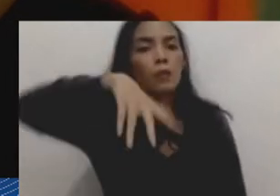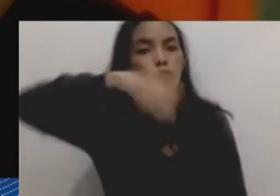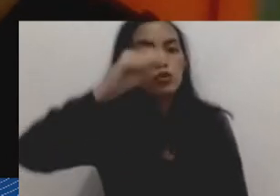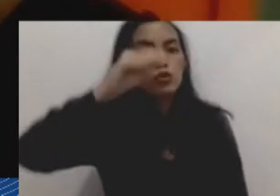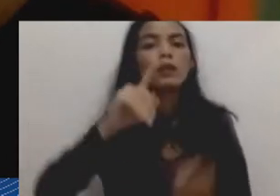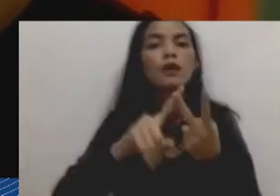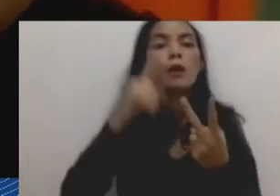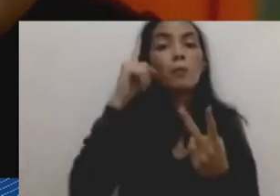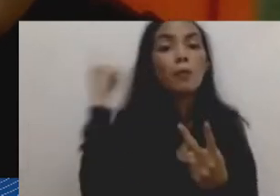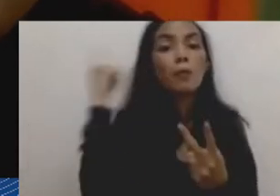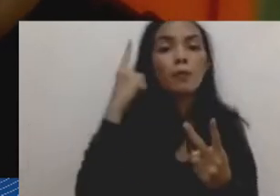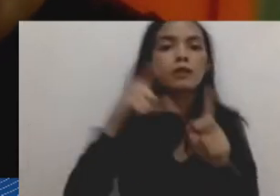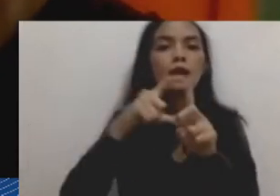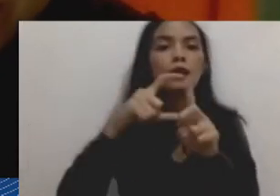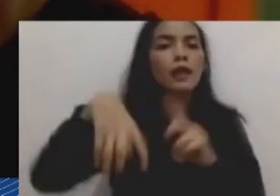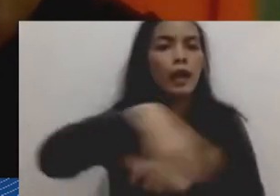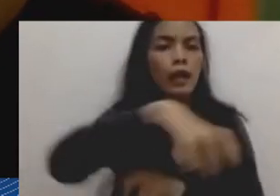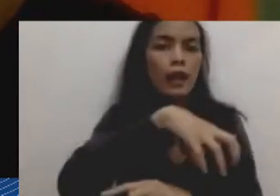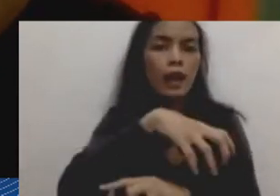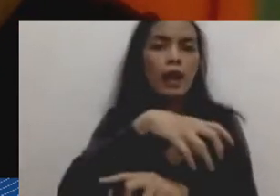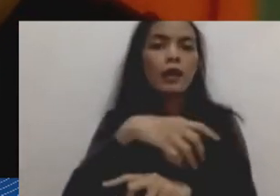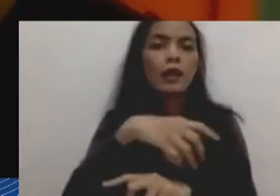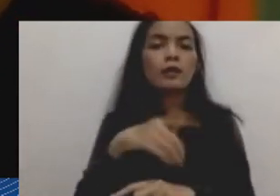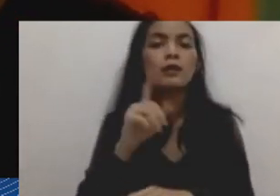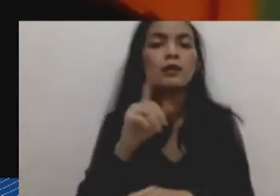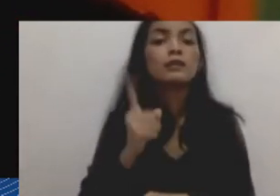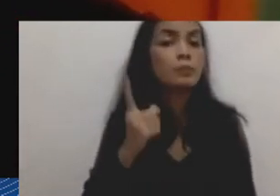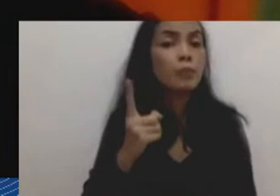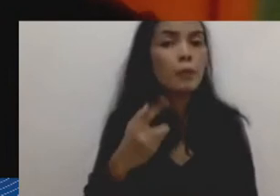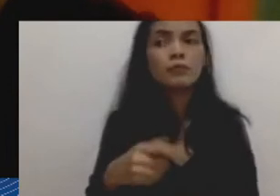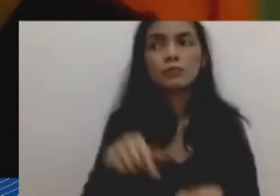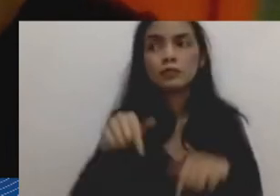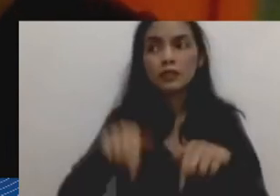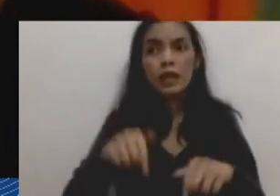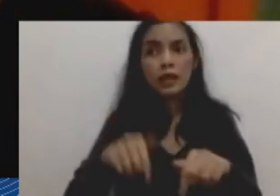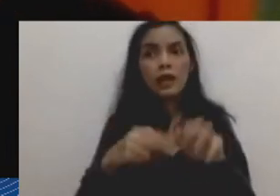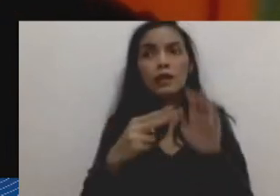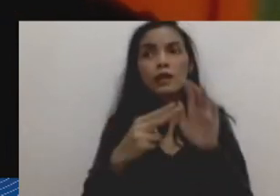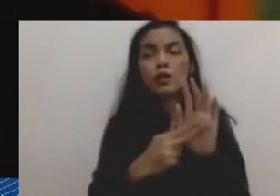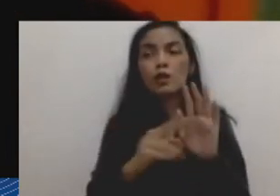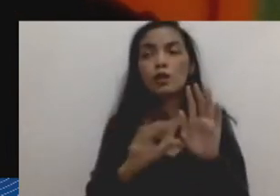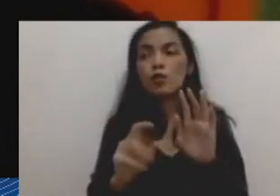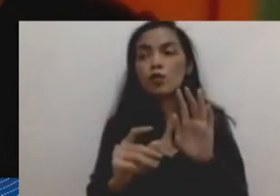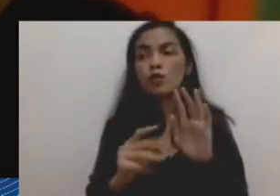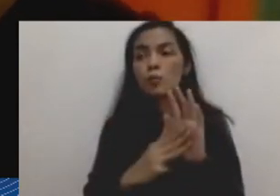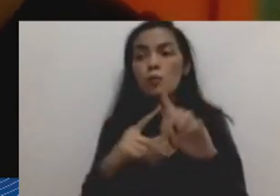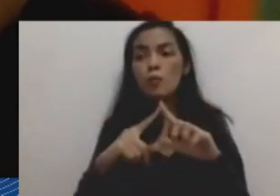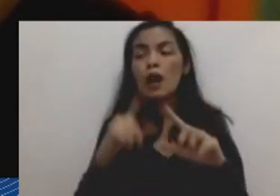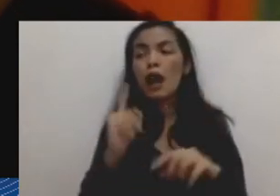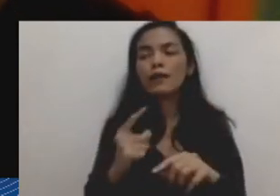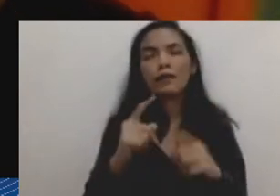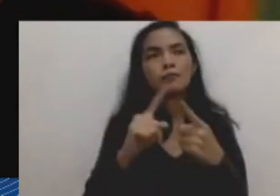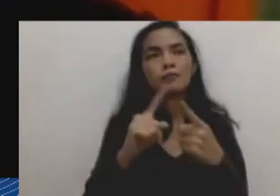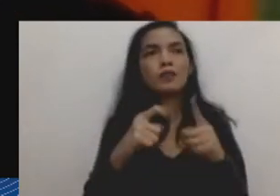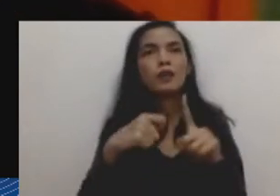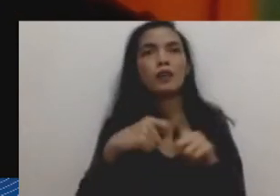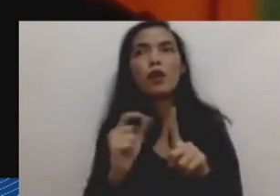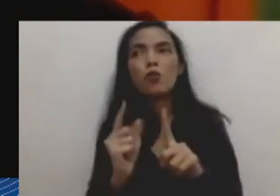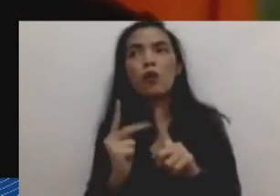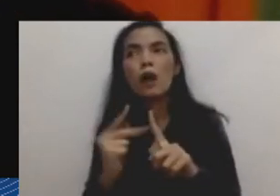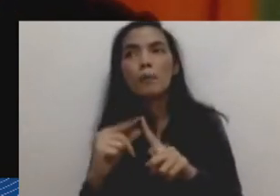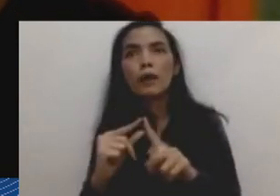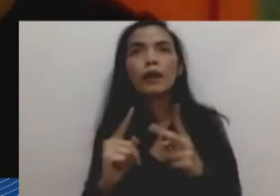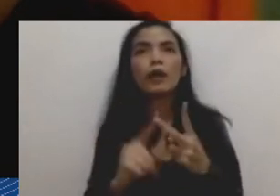kita tidak bisa, sebetulnya norma yang ada hari ini ada KUHP, ada undang-undang TPPO,